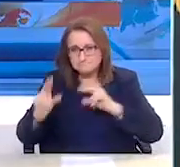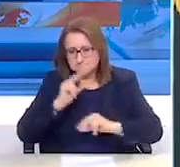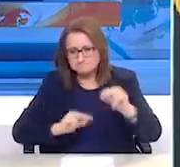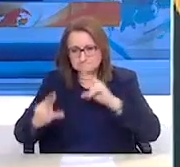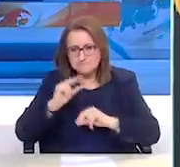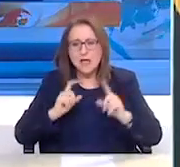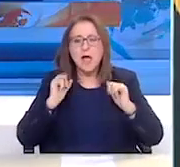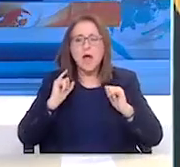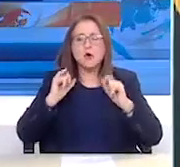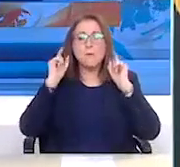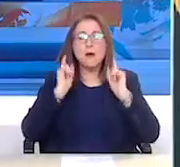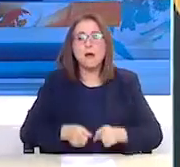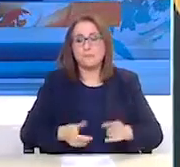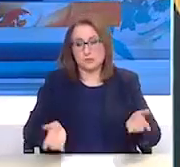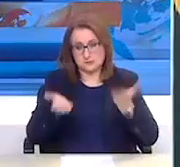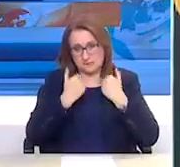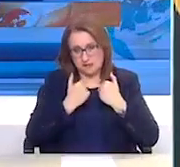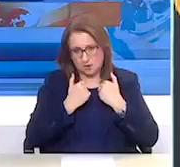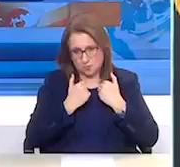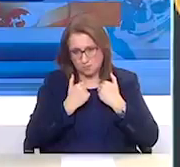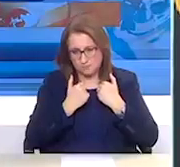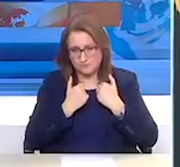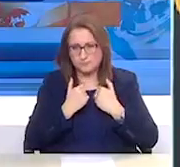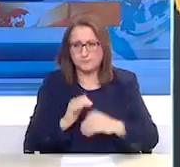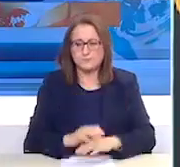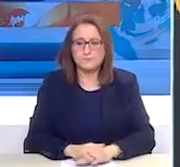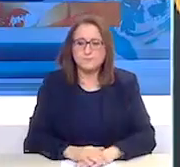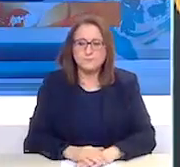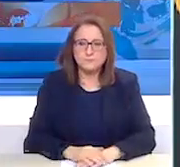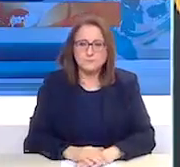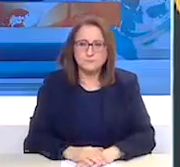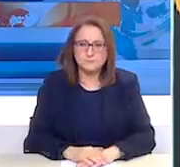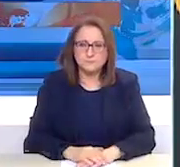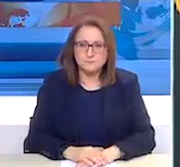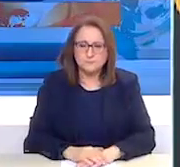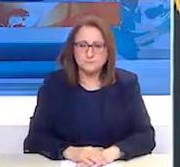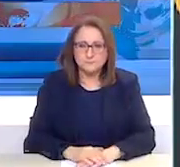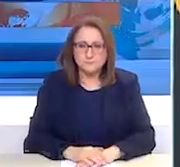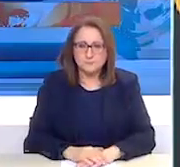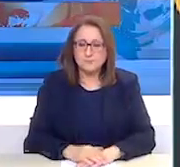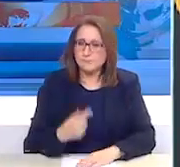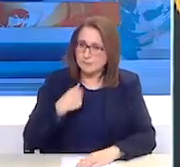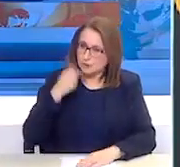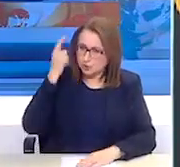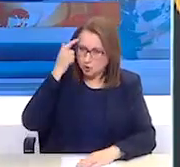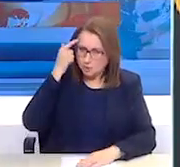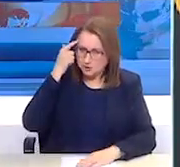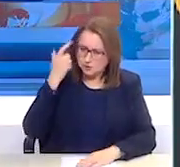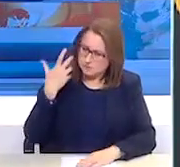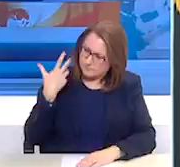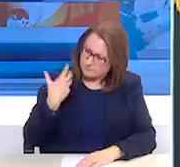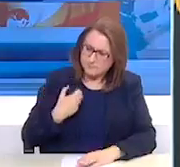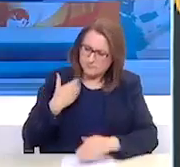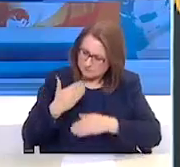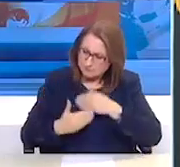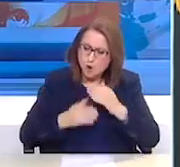και αξιωματούχων του WHO και του Ευρωπαϊκού CDC για το θέμα αυτό. Θεωρώ ότι θα υπάρξει μια κατεύθυνση γενική προς